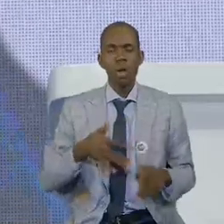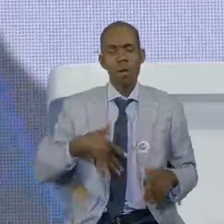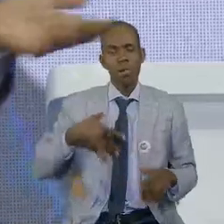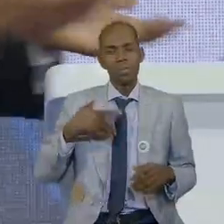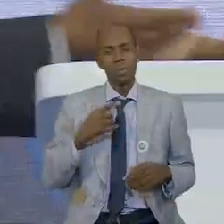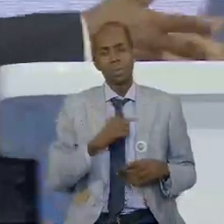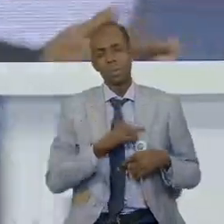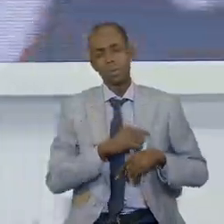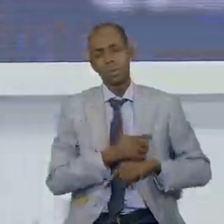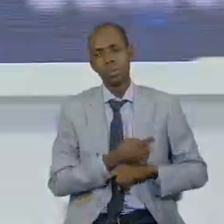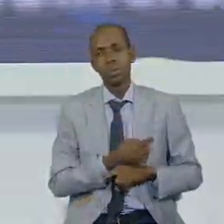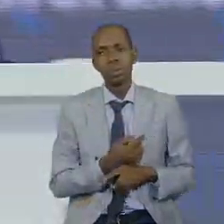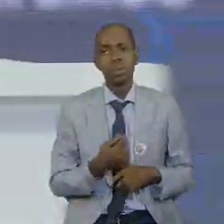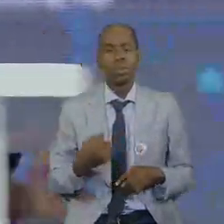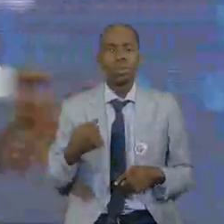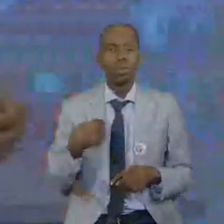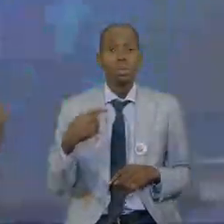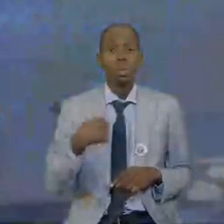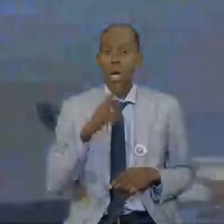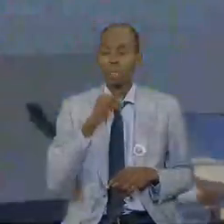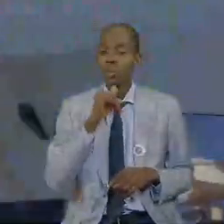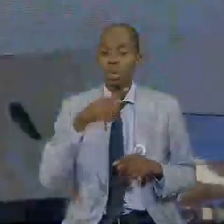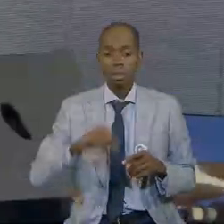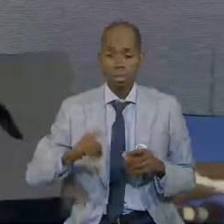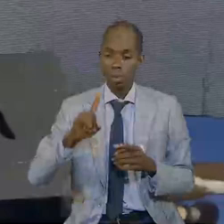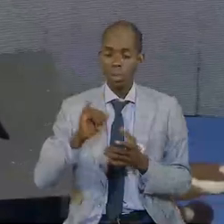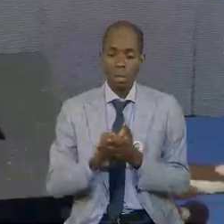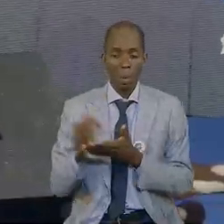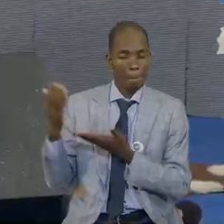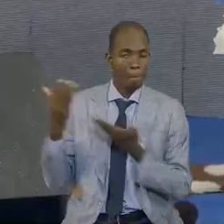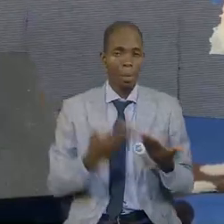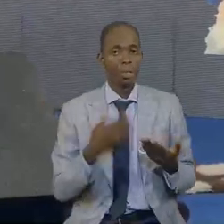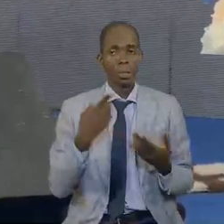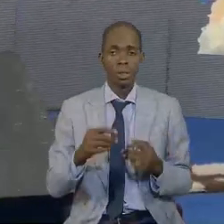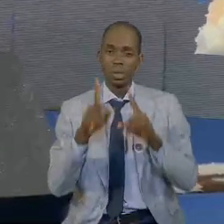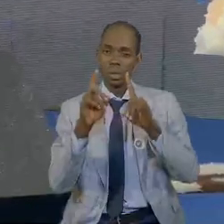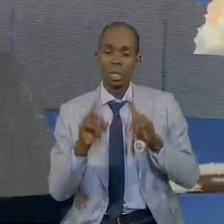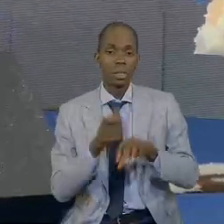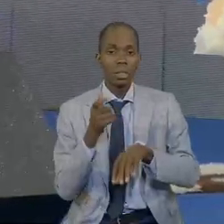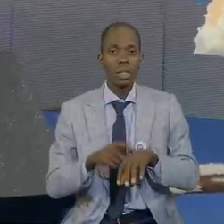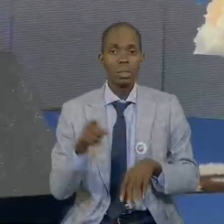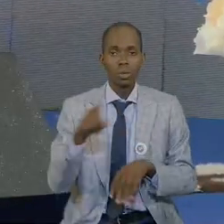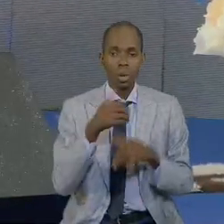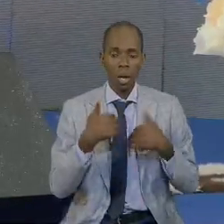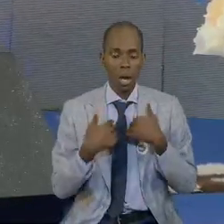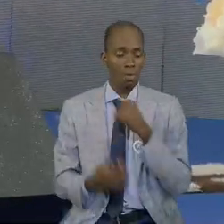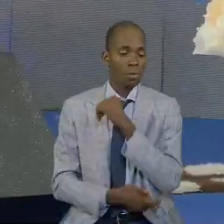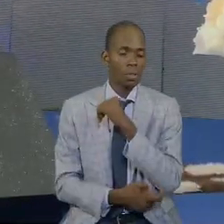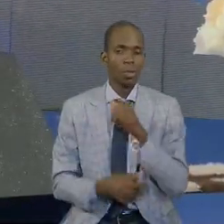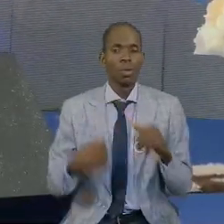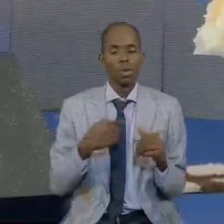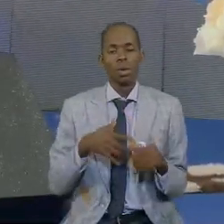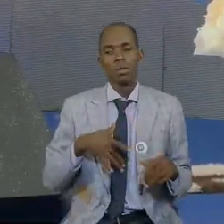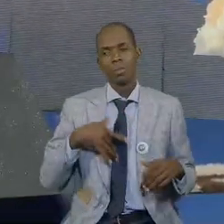coupables. You are not the originator of the trial. Ce n'est pas toi qui a provoqué les épreuves. Temptation. Chaque fois qu'il y a des tentations, we feel guilty.